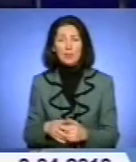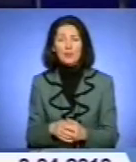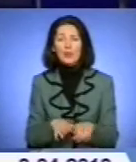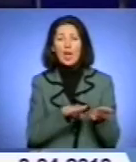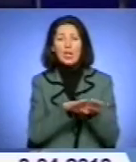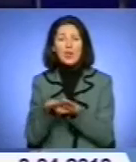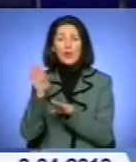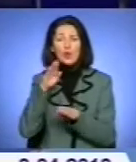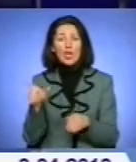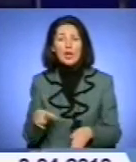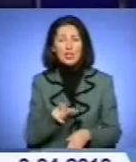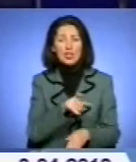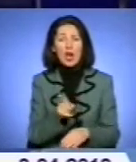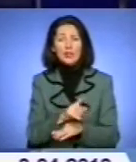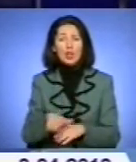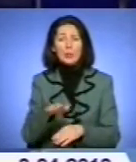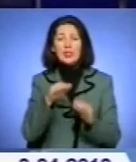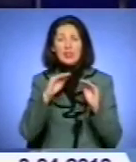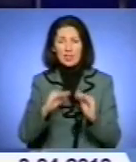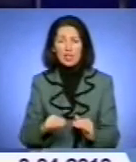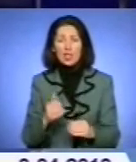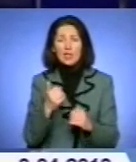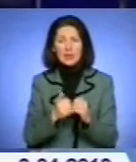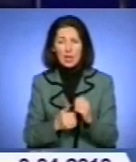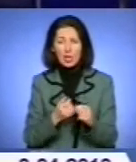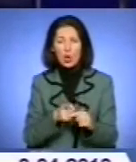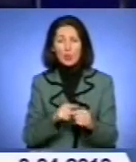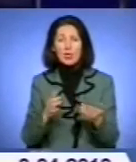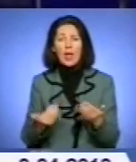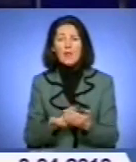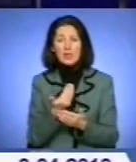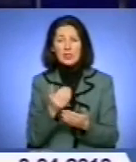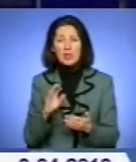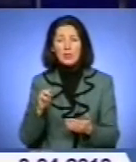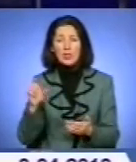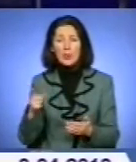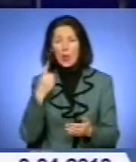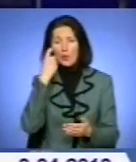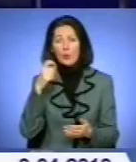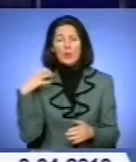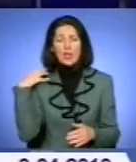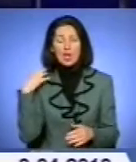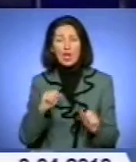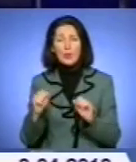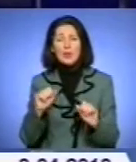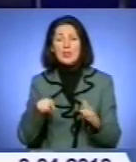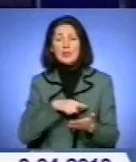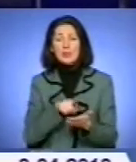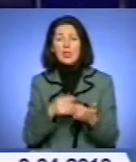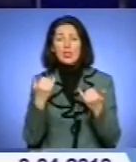Рівень води у річках на Тернопільщині нижче середнього. Про це вістям ТТБ повідомив начальник управління з питань надзвичайних